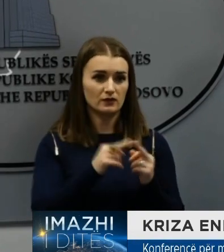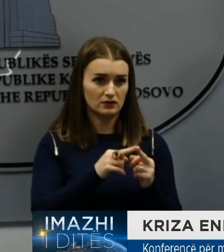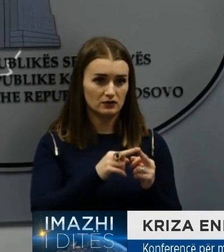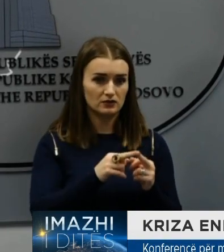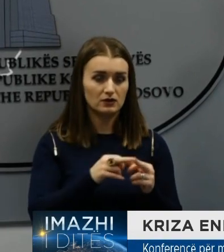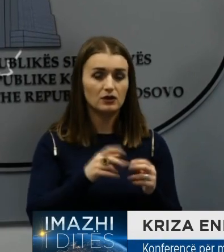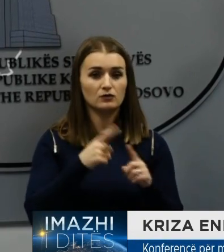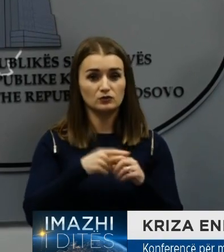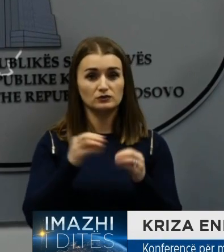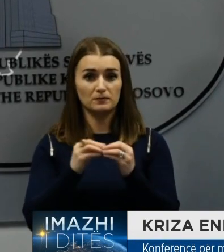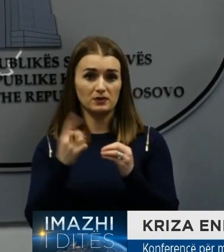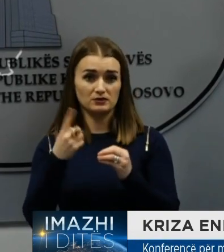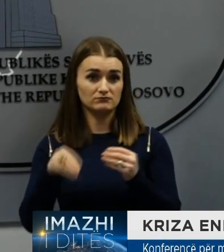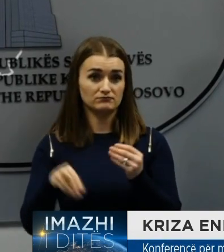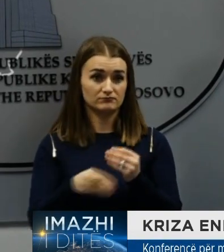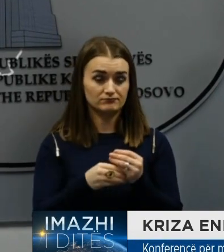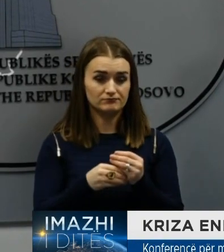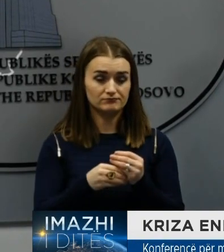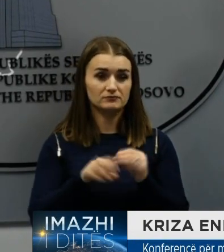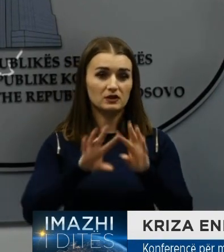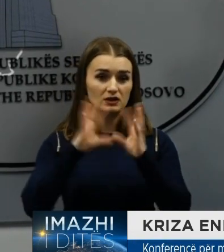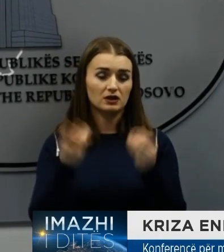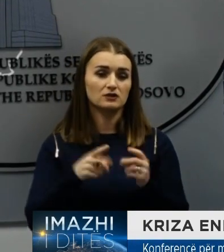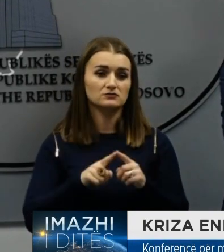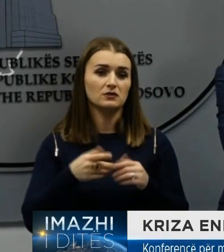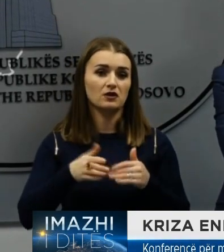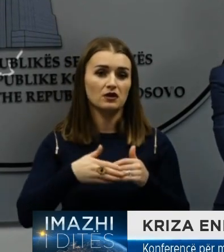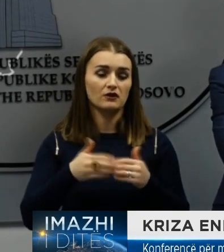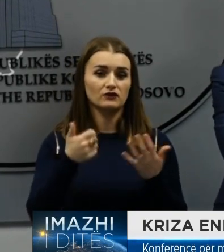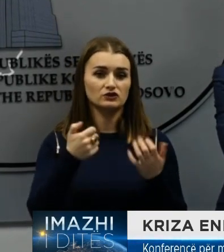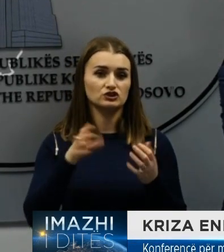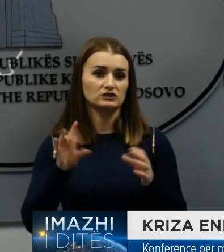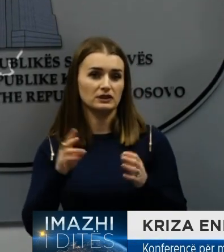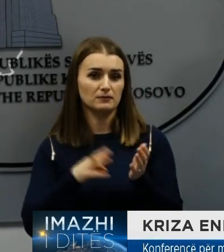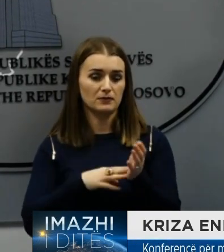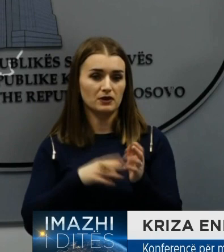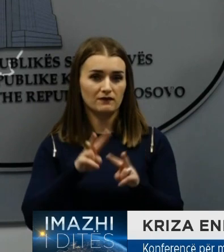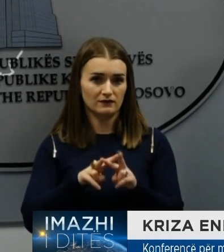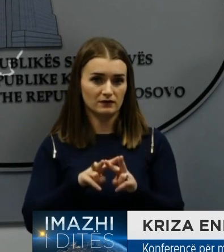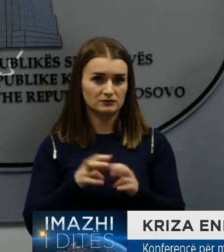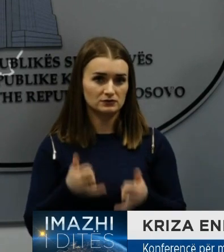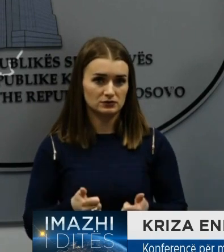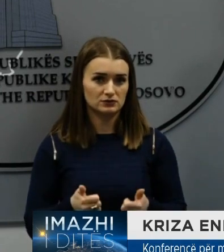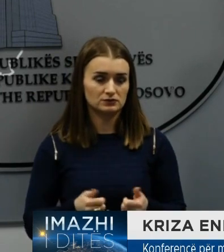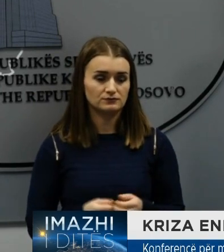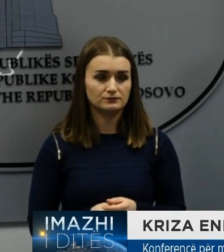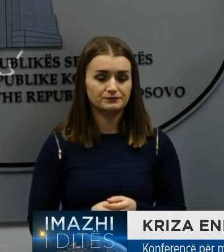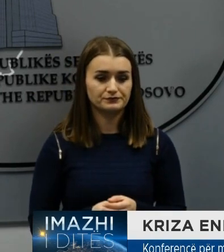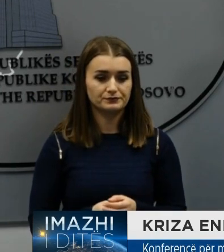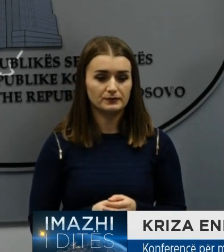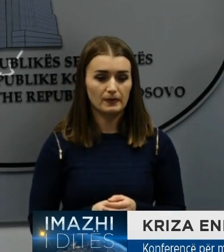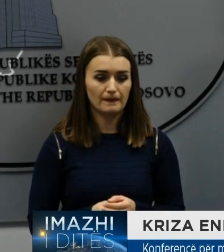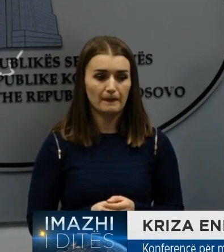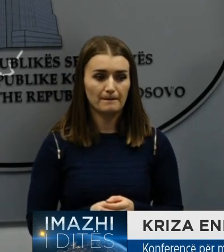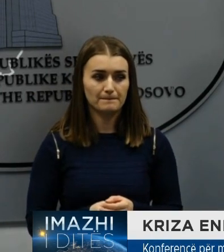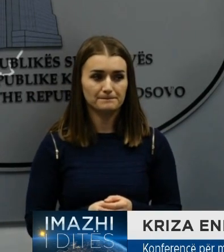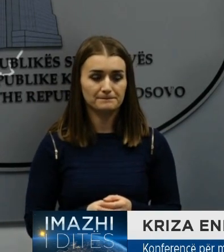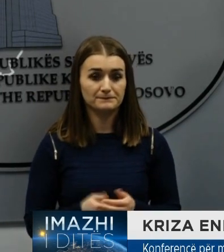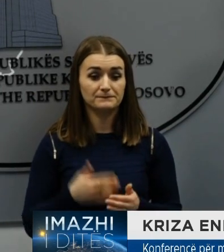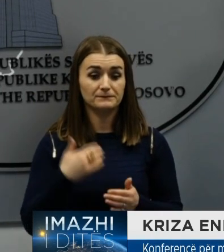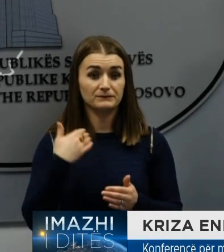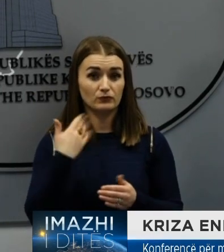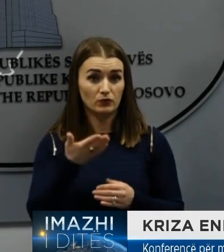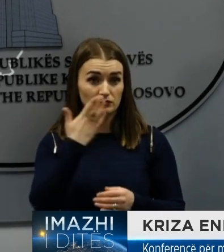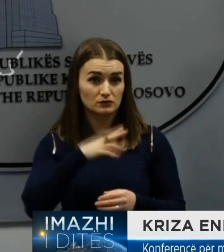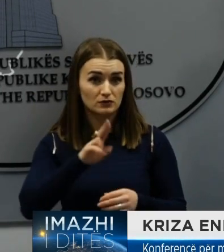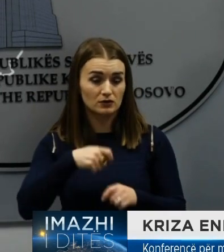B1, prodhimi komplet është dikur edhe 610 megawatt për moment. Në moment që këtë edhe Kosova B2, atëre pritet